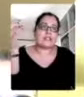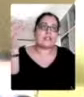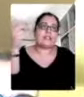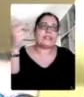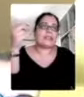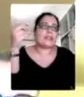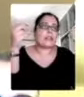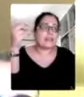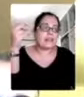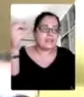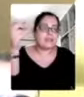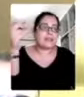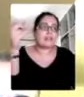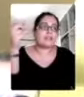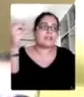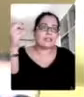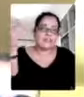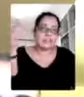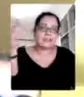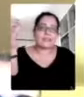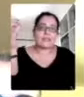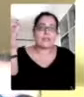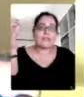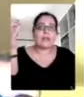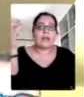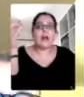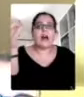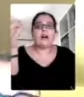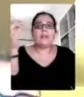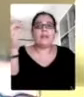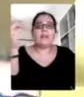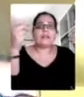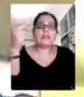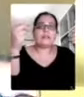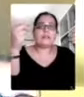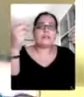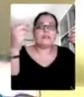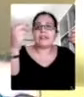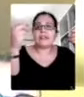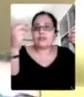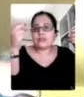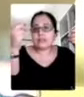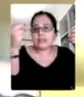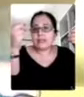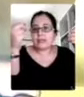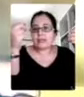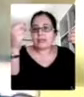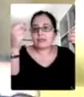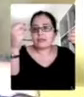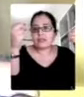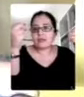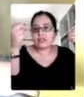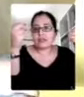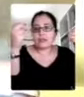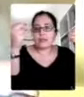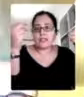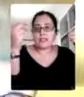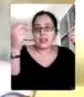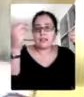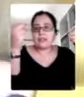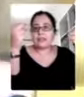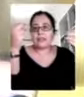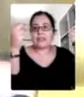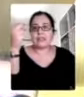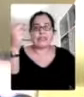ettim zamanında. Eğer eski fiyatlar olsa yine tavsiye edeceğim. Ama ben 150 liraya bir mısır koçanı